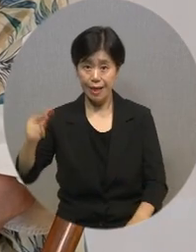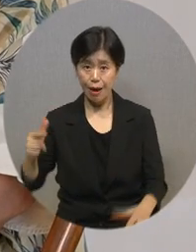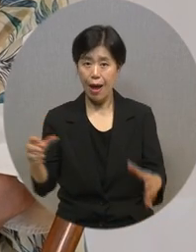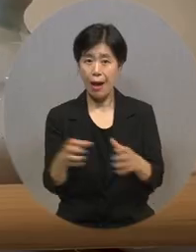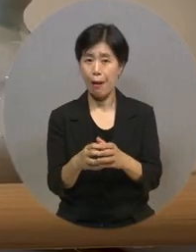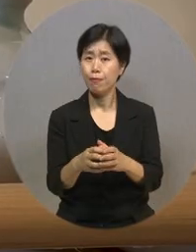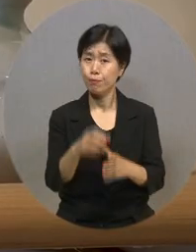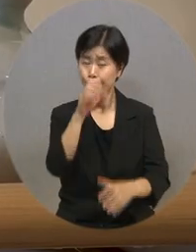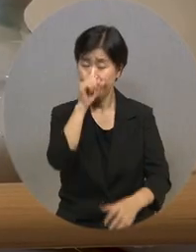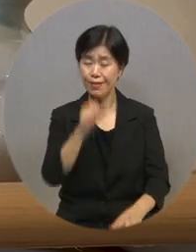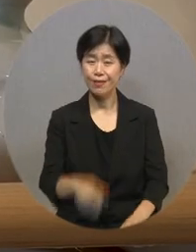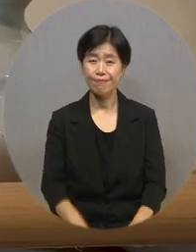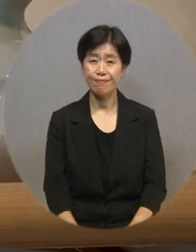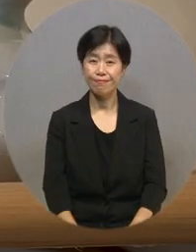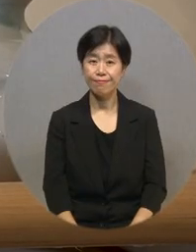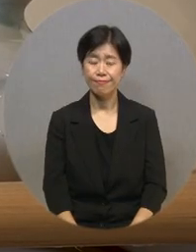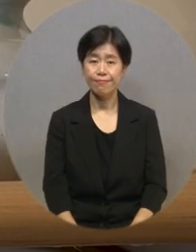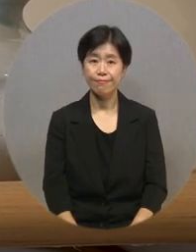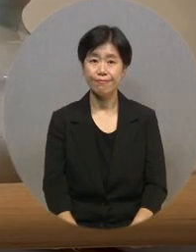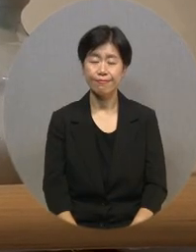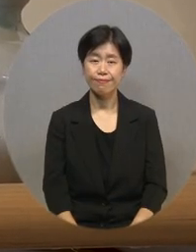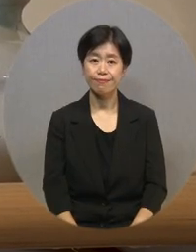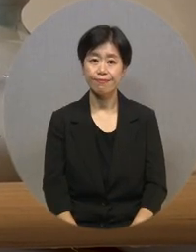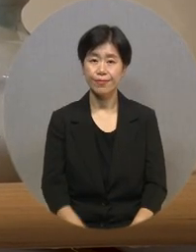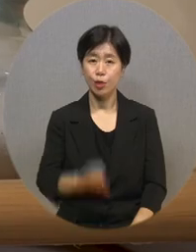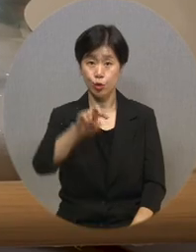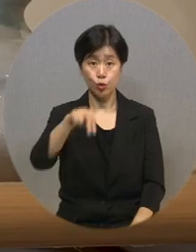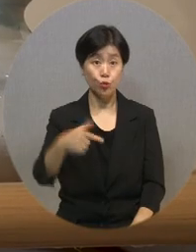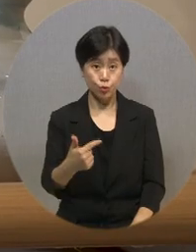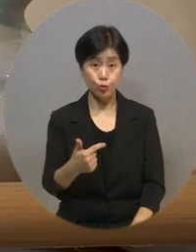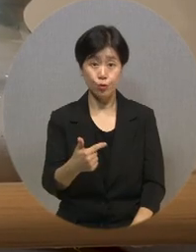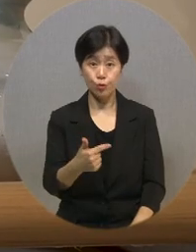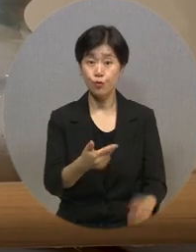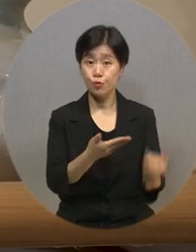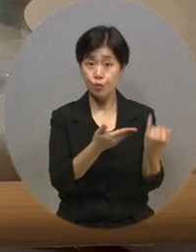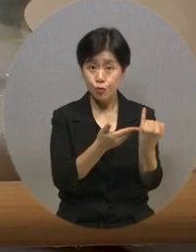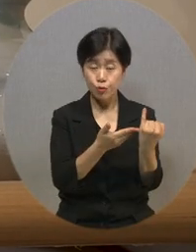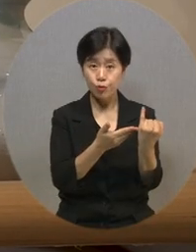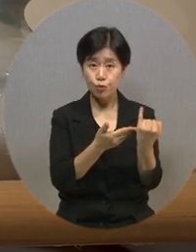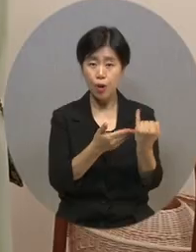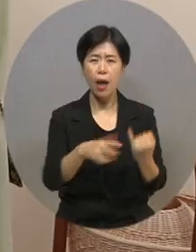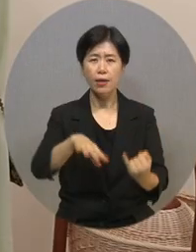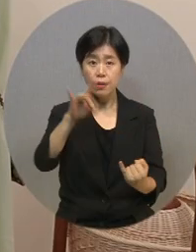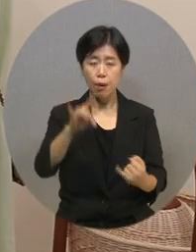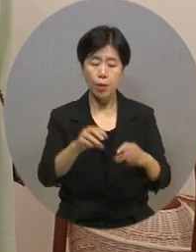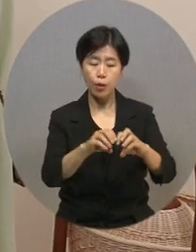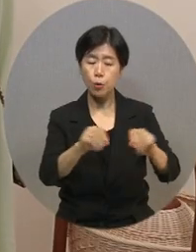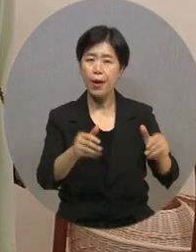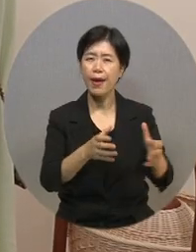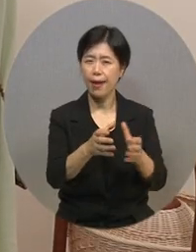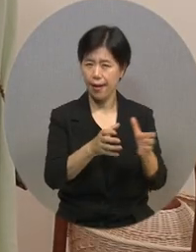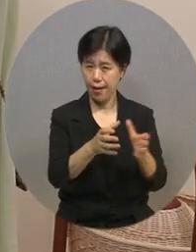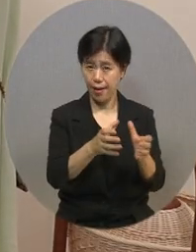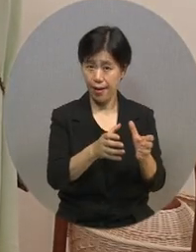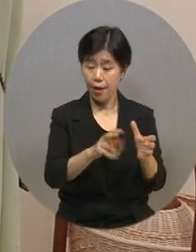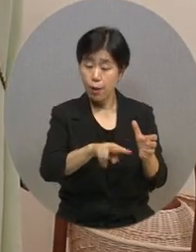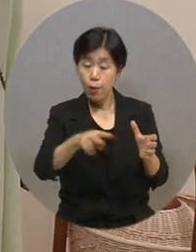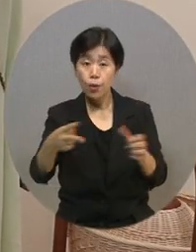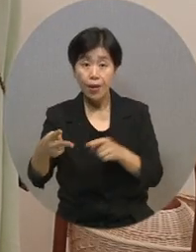작품으로. 메이디오 윤난이 작가는 도예라는 흙에서 시작해 라탄공이라는